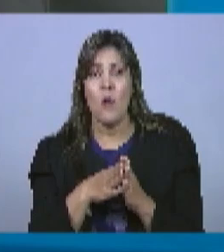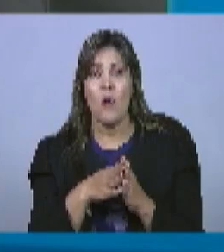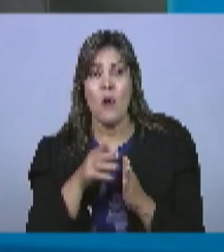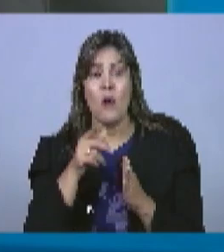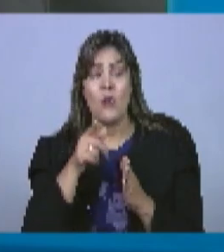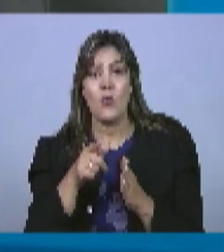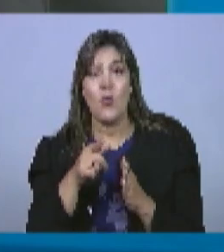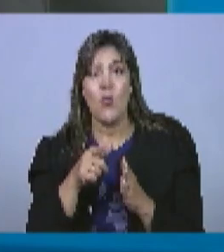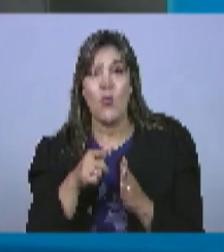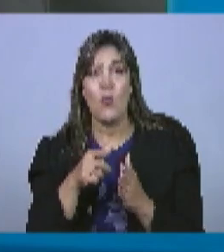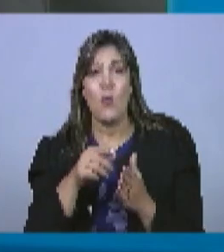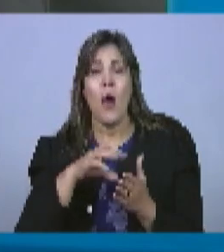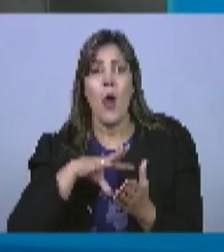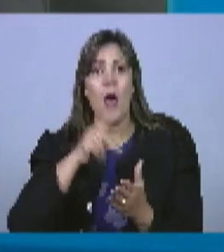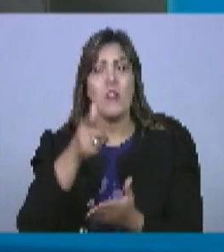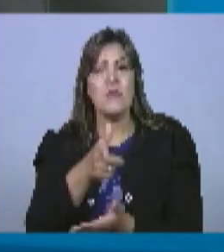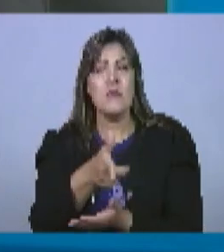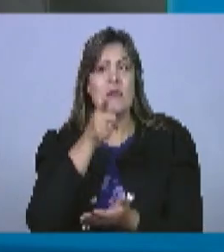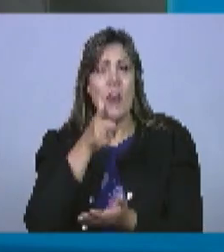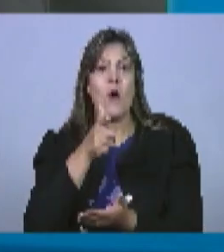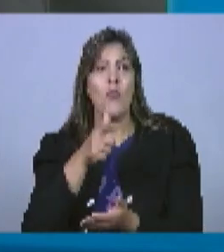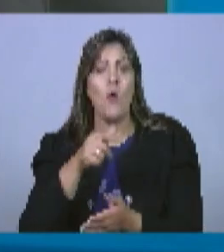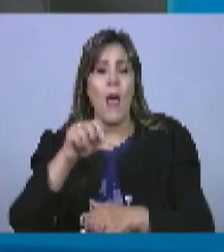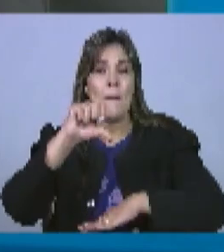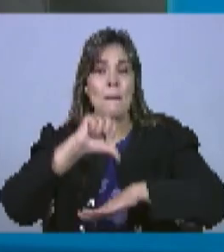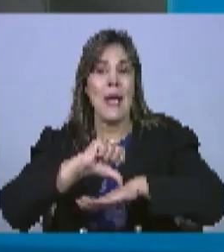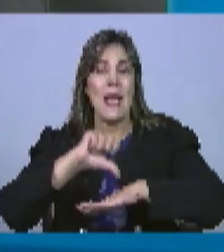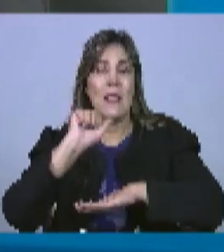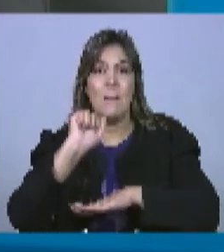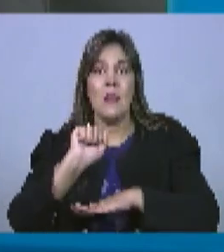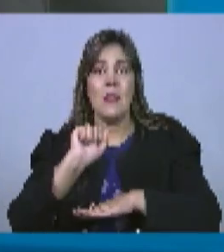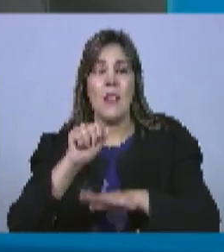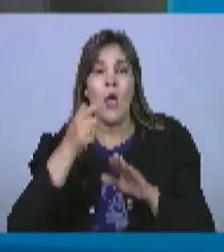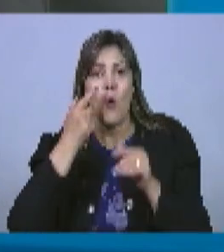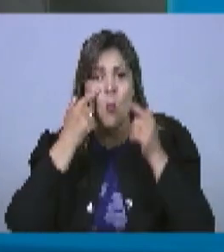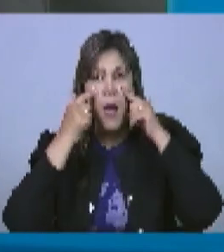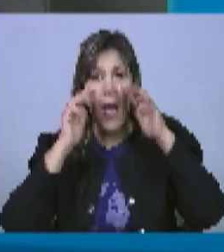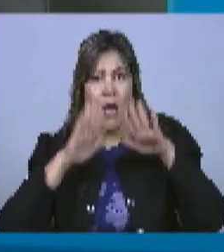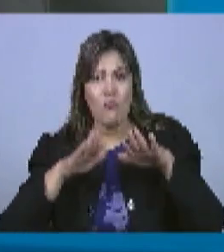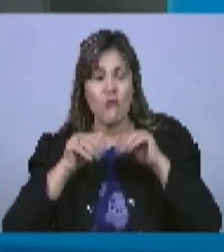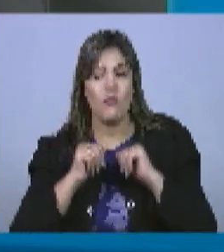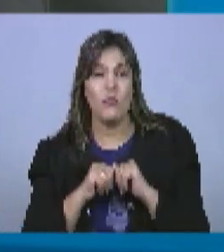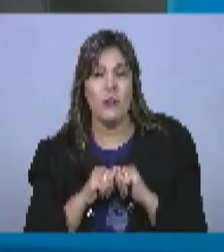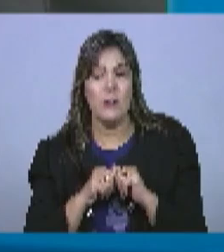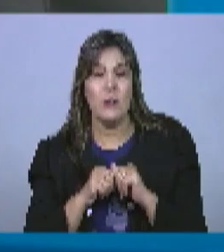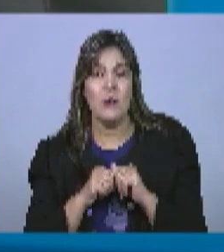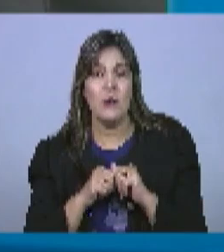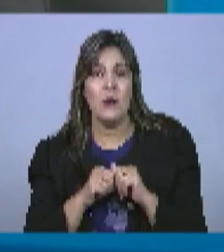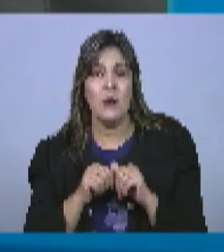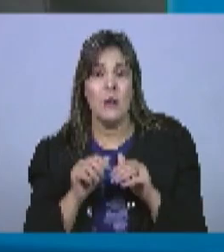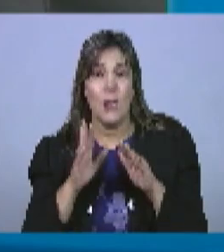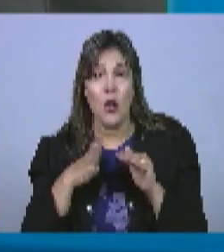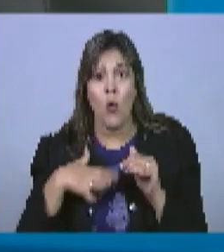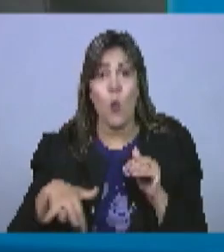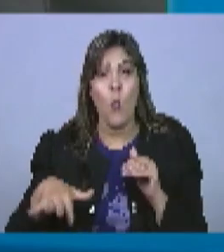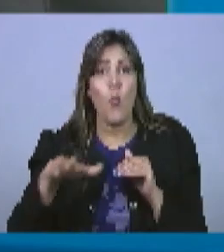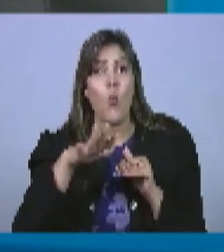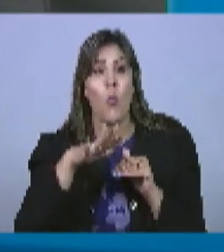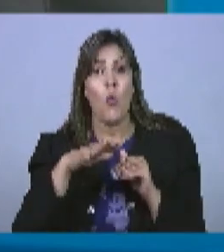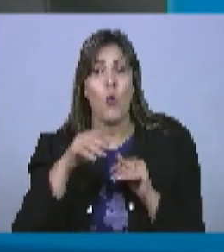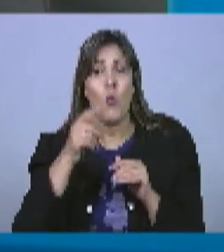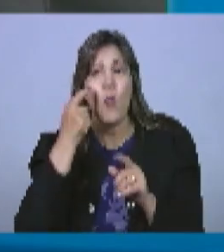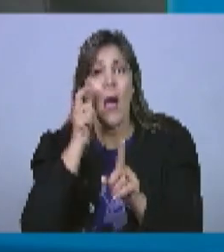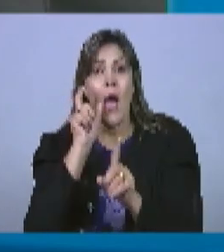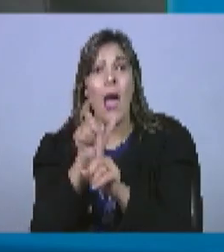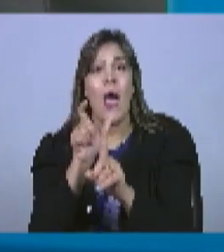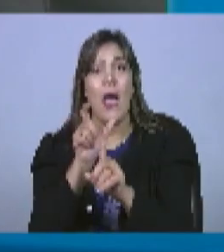كان باطلاق صاروخ على مقر اقامته الذي يخضع بالكامل الى حمايه